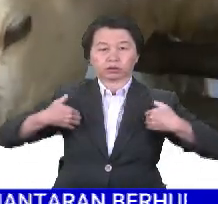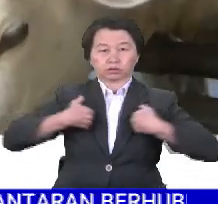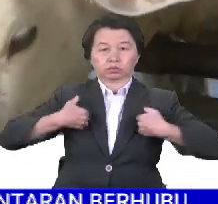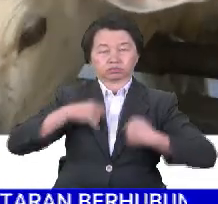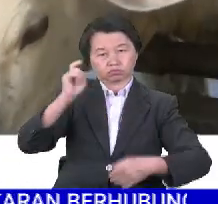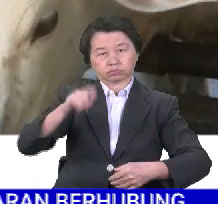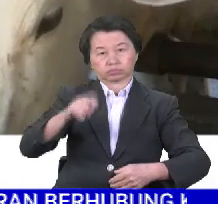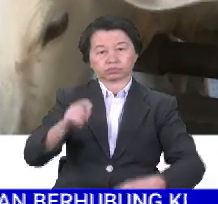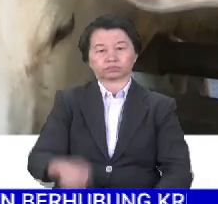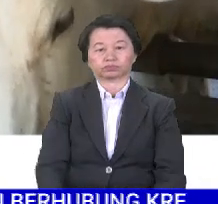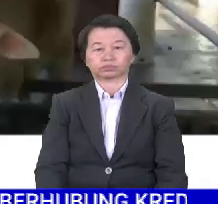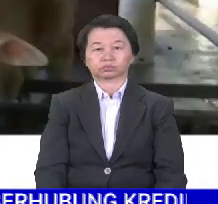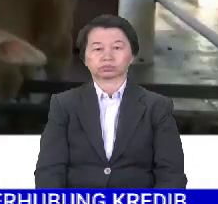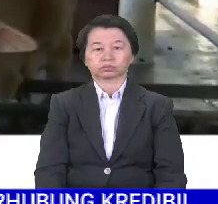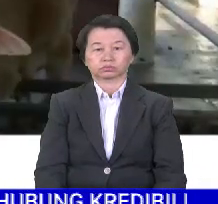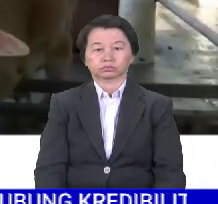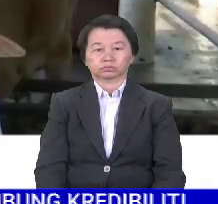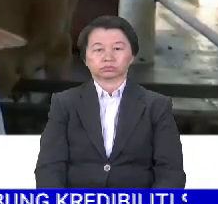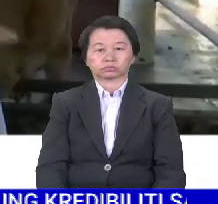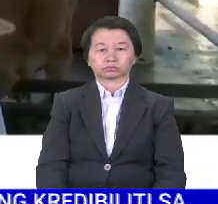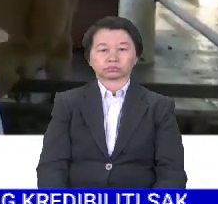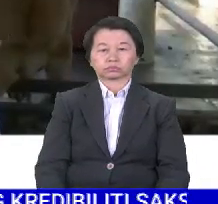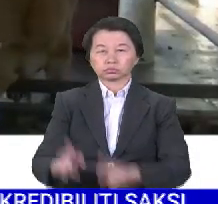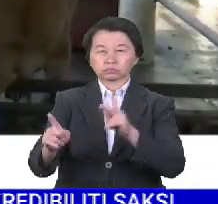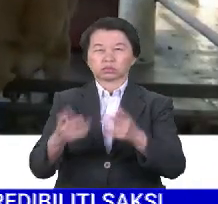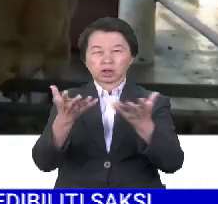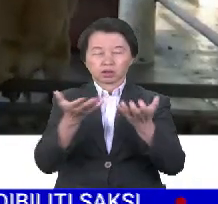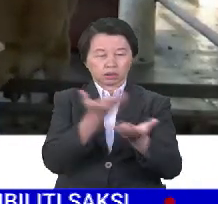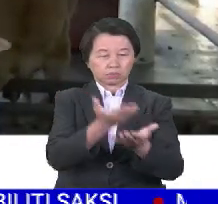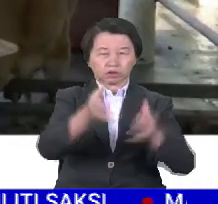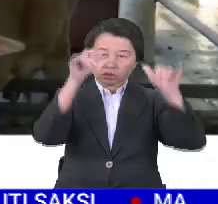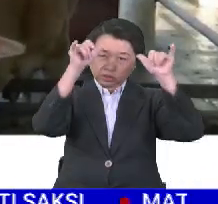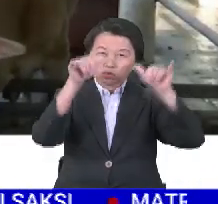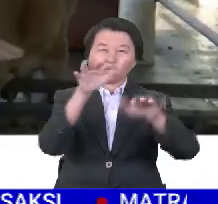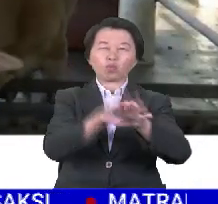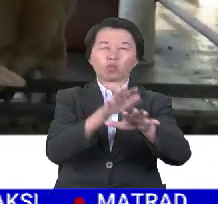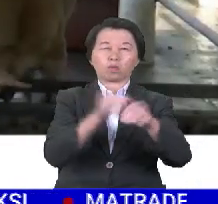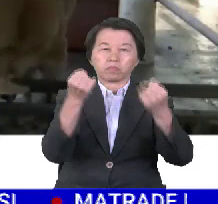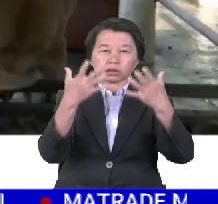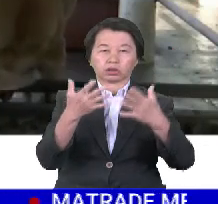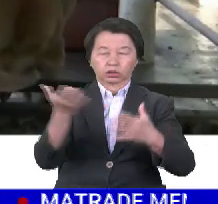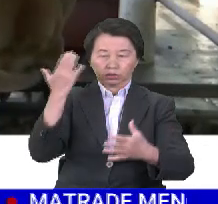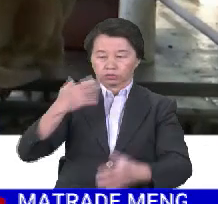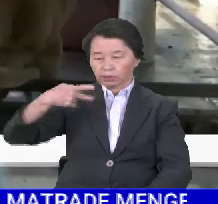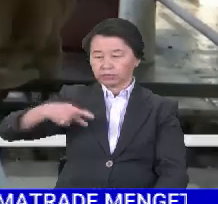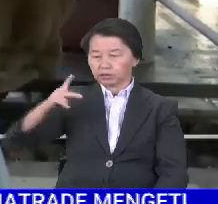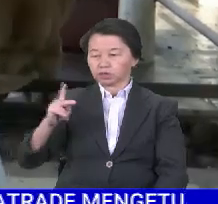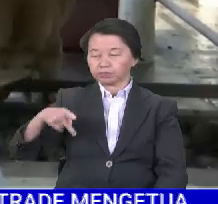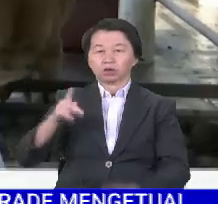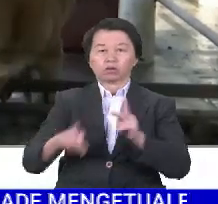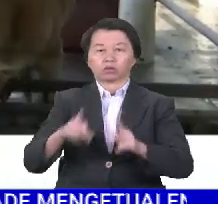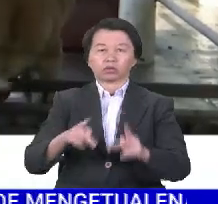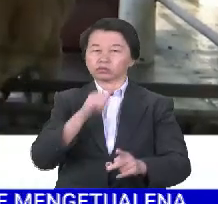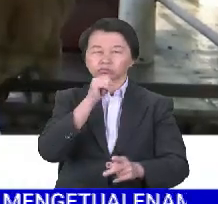Veterinar JPV. Permintaan tahun ni agak tinggi lah. Sebelum-sebelum ni masa PKP tu agak kurang lah orang